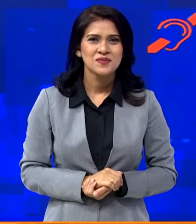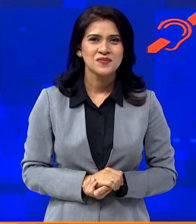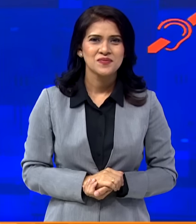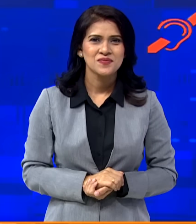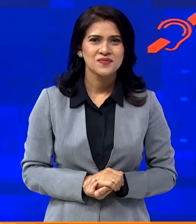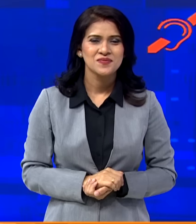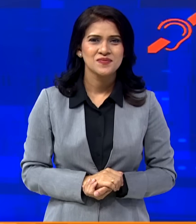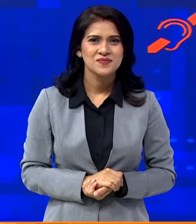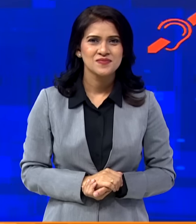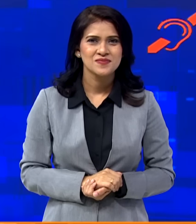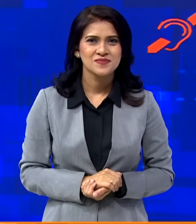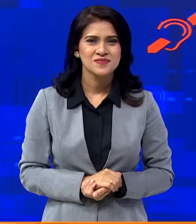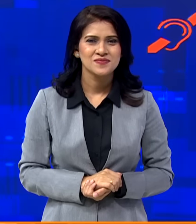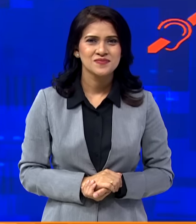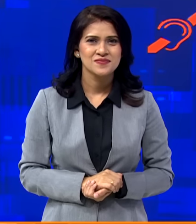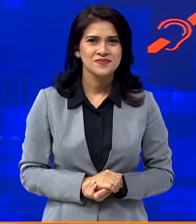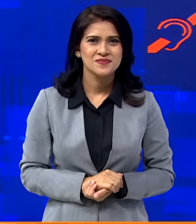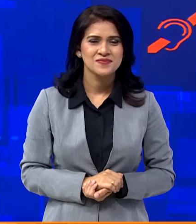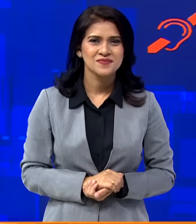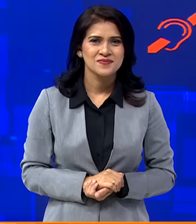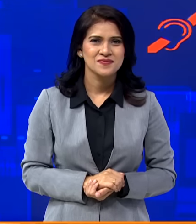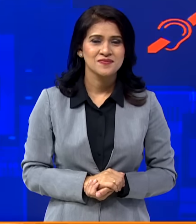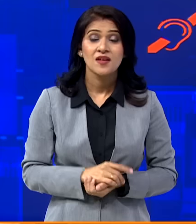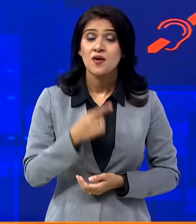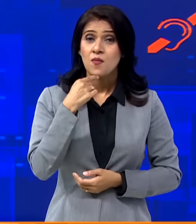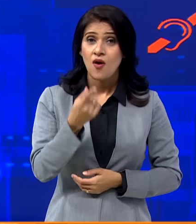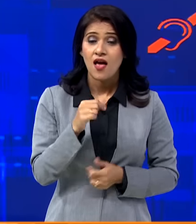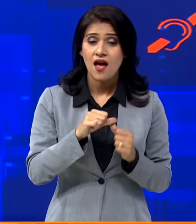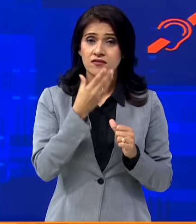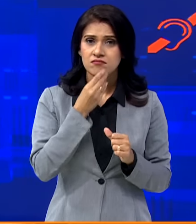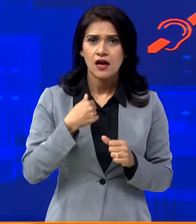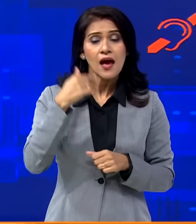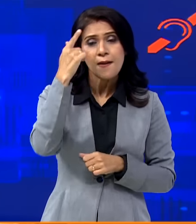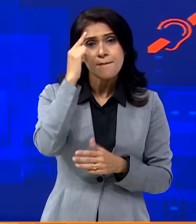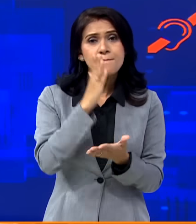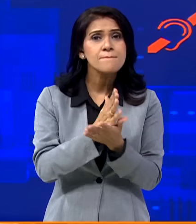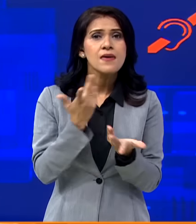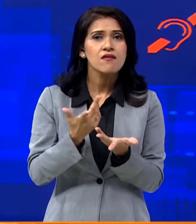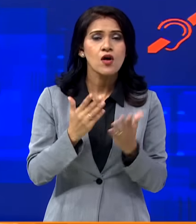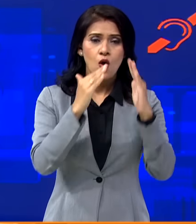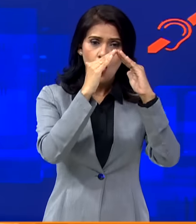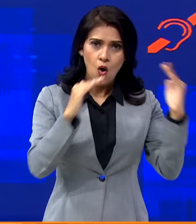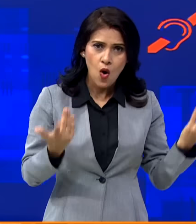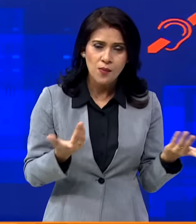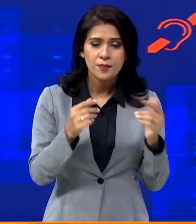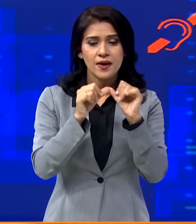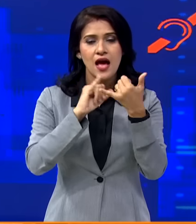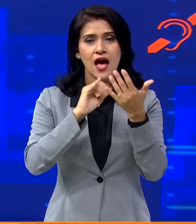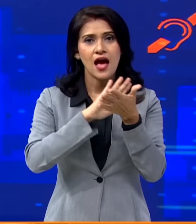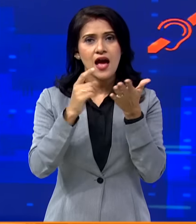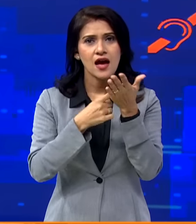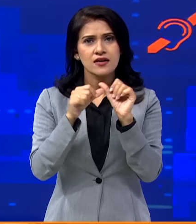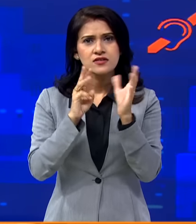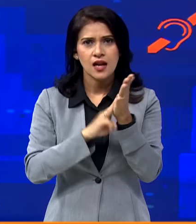जी मैं ऐसा मानता हूं कि आश्रम हो घर हो जीवन